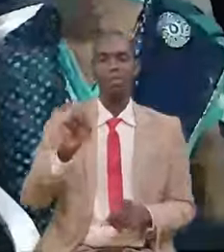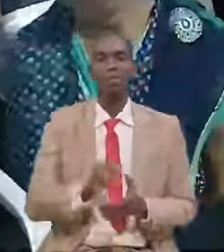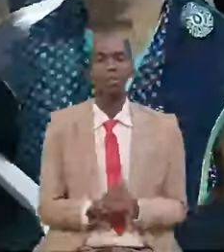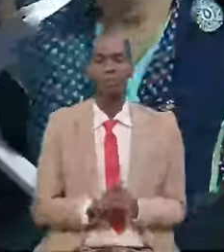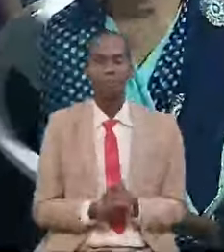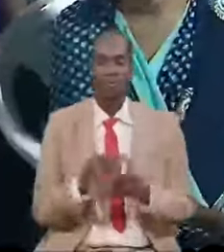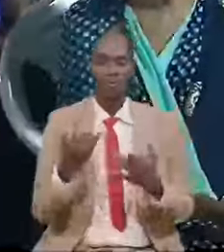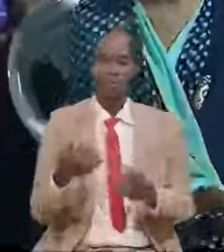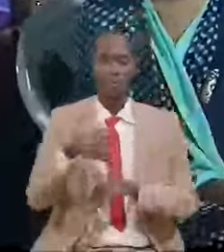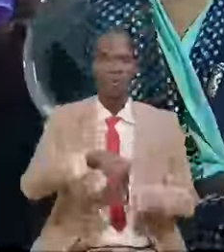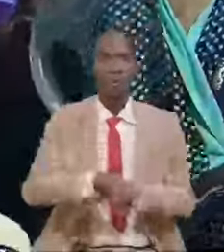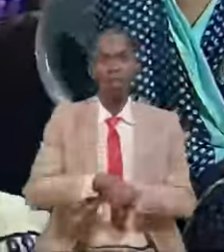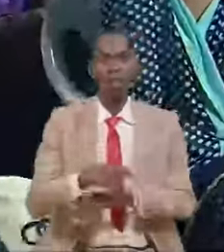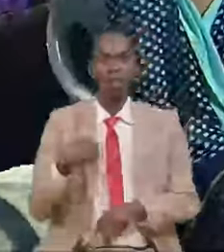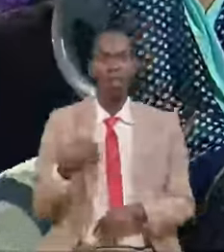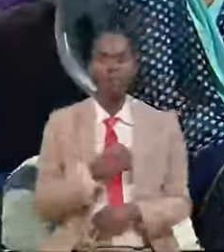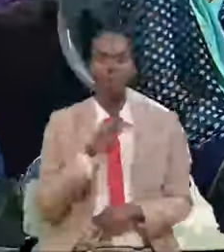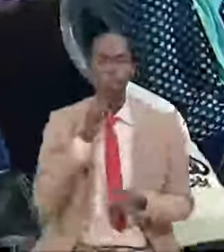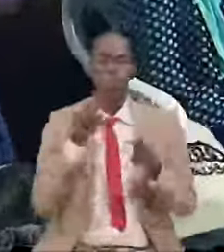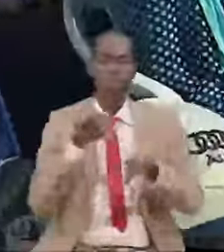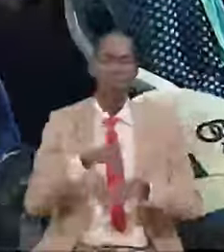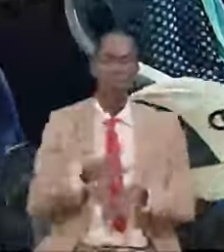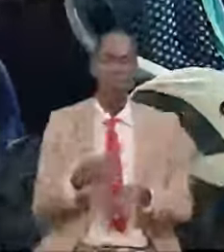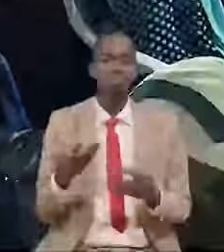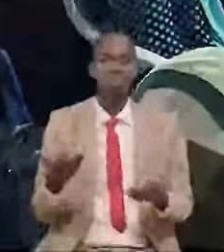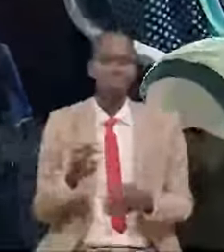Ce soir, nous considérons Christ.